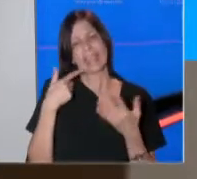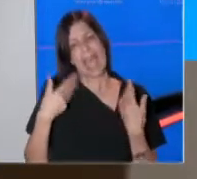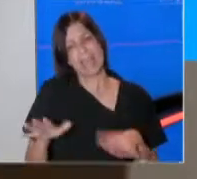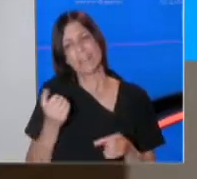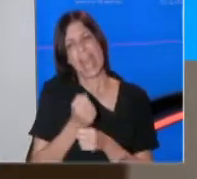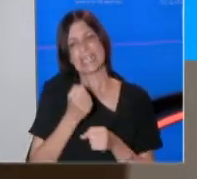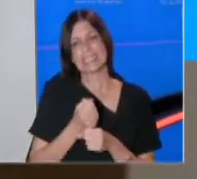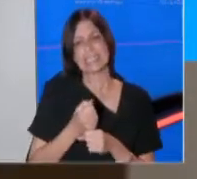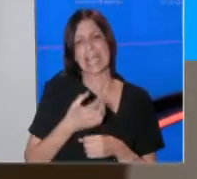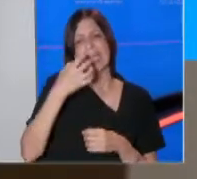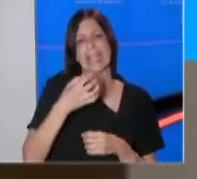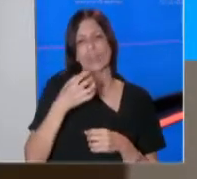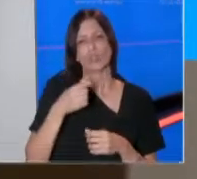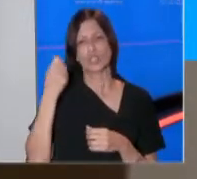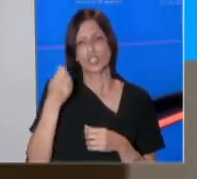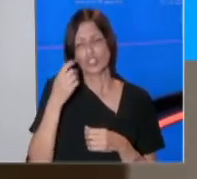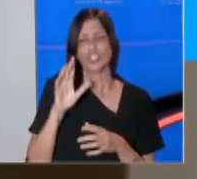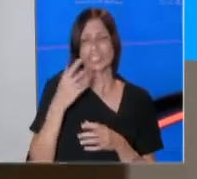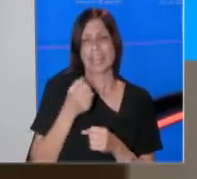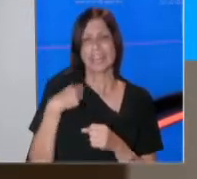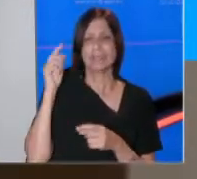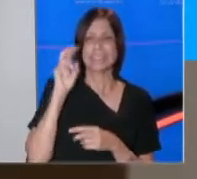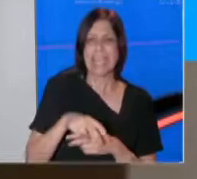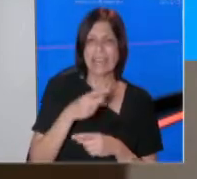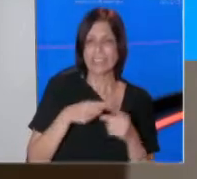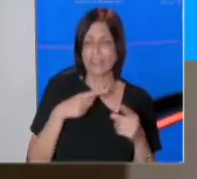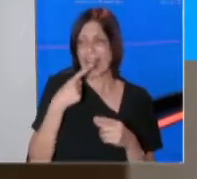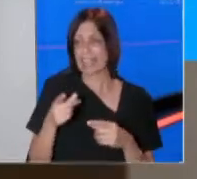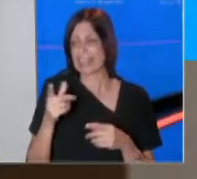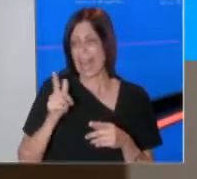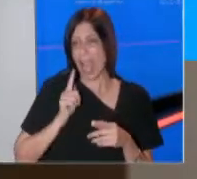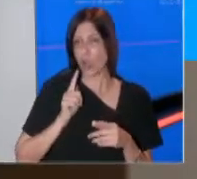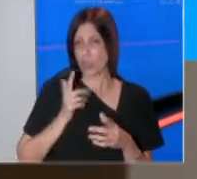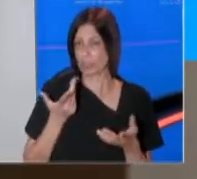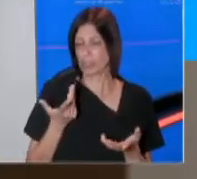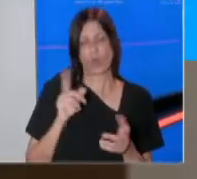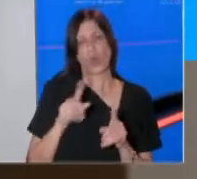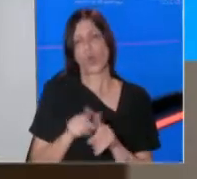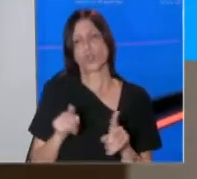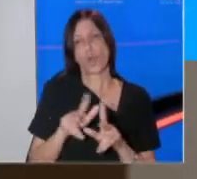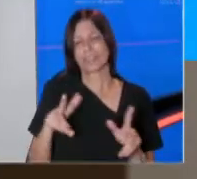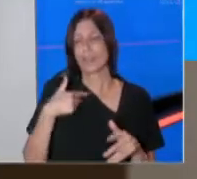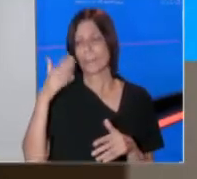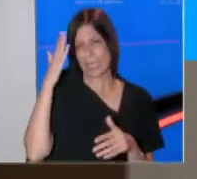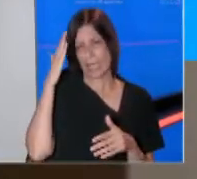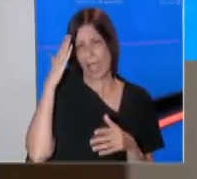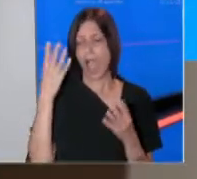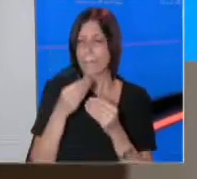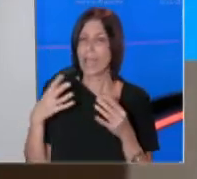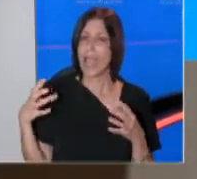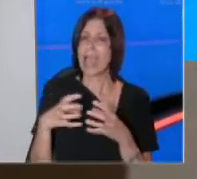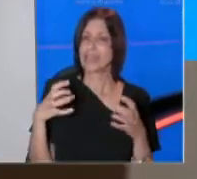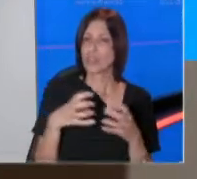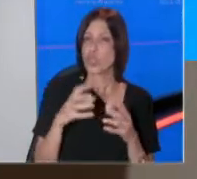תעשי קידוש, אני אצטרף עוד חצי שעה. אבל להגיד לה שהיא צריכה לחכות? עכשיו, באותו מצב אני מכירה לא מעט עדות